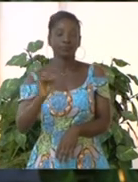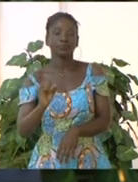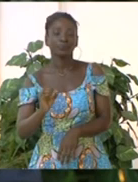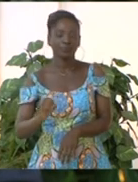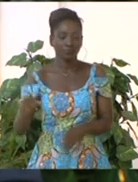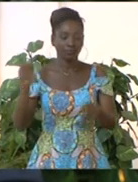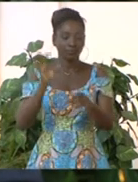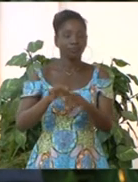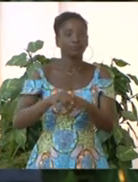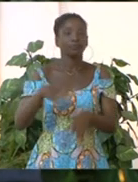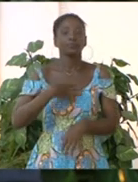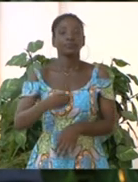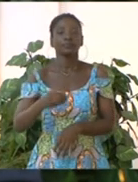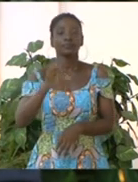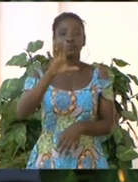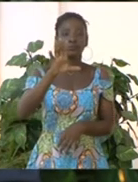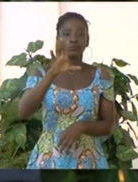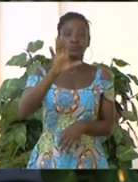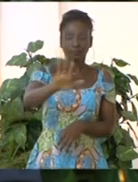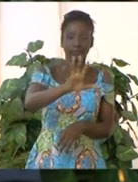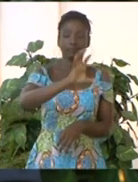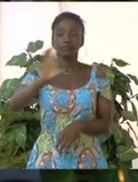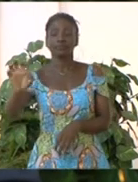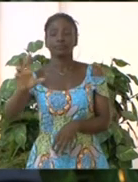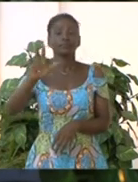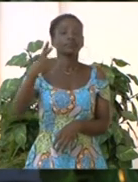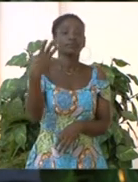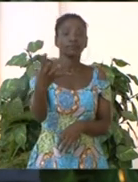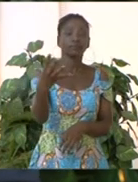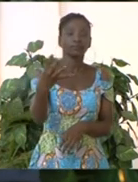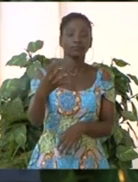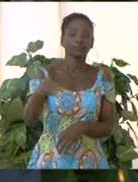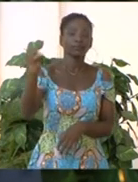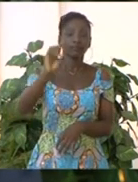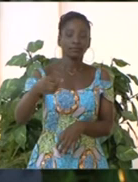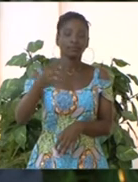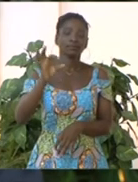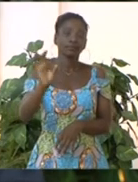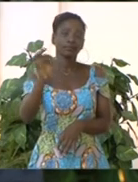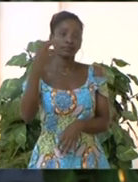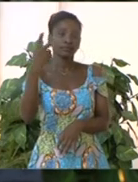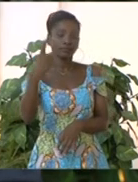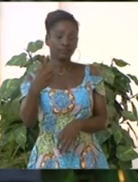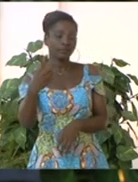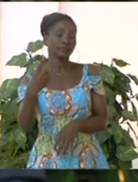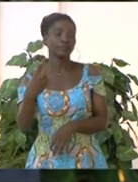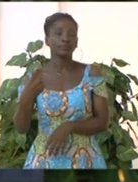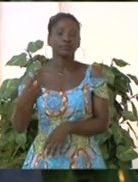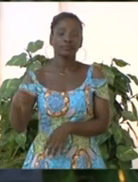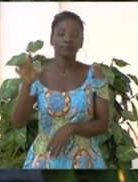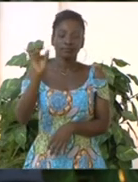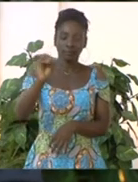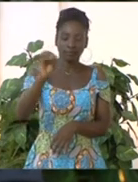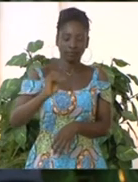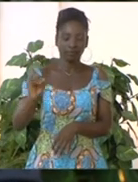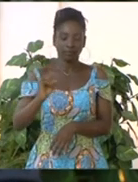blanc 534 soit 0,81 hausse % suffrages exprimés